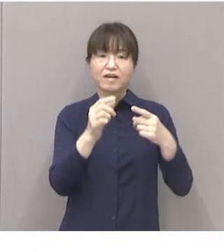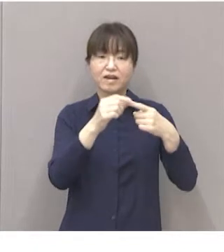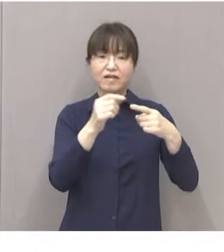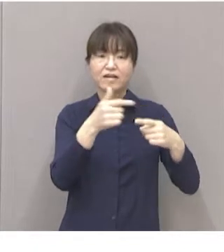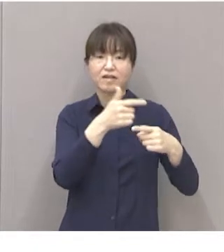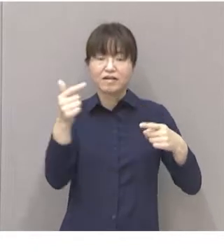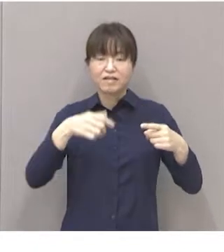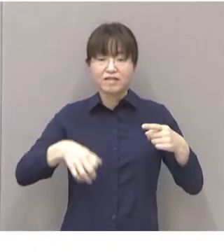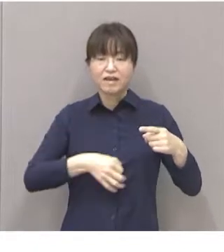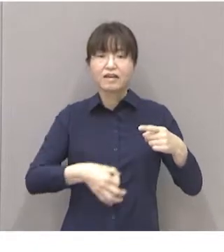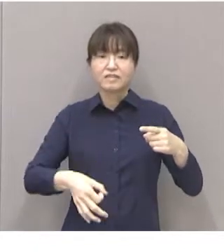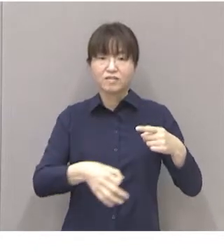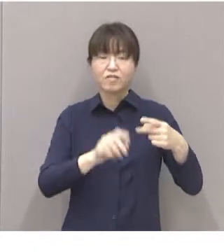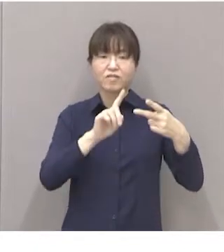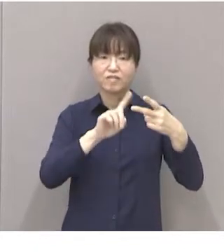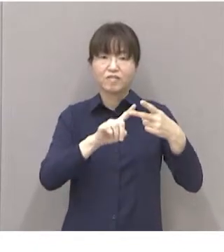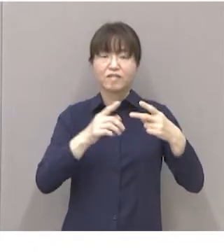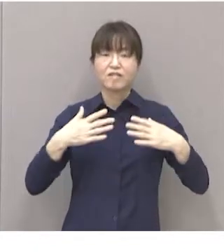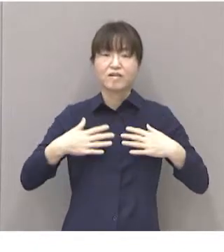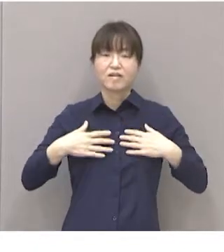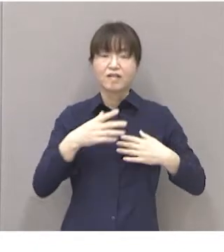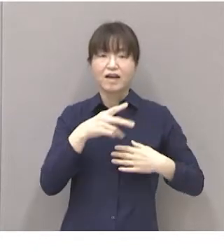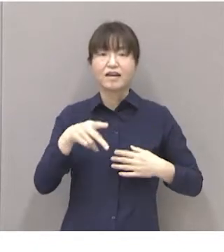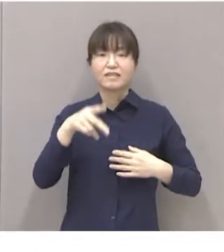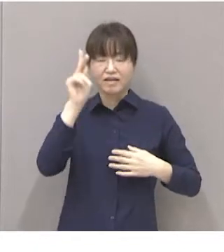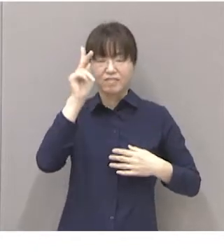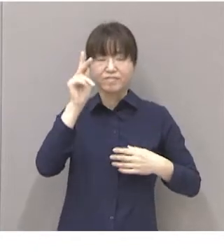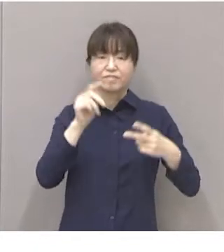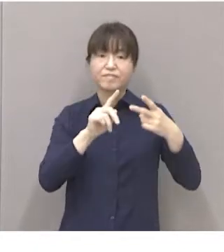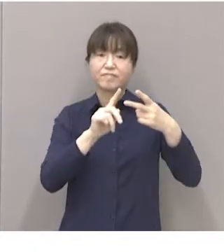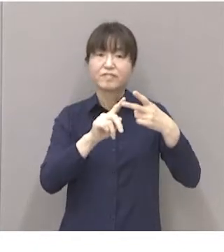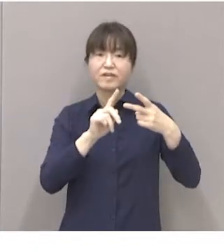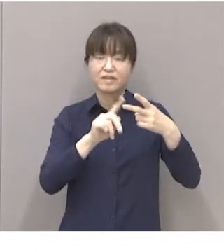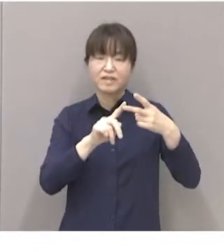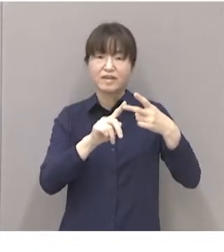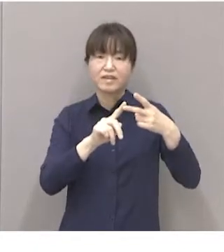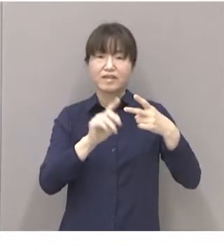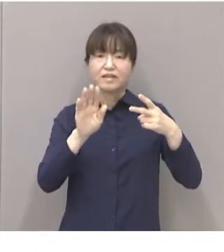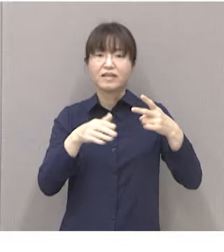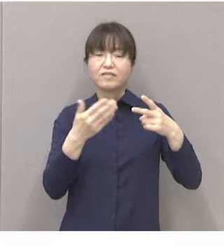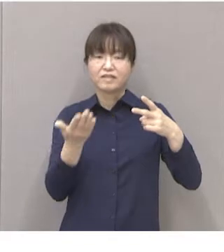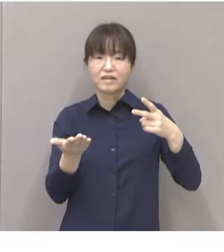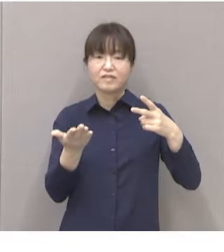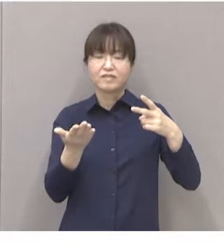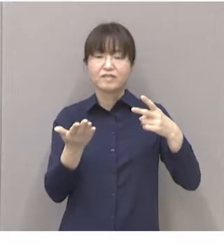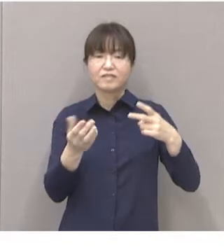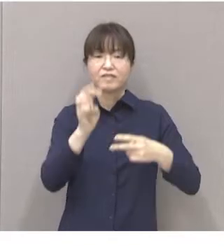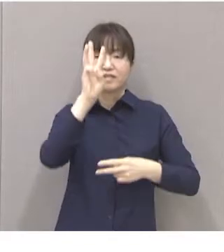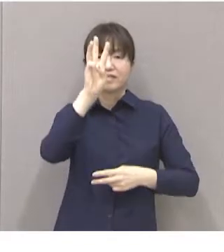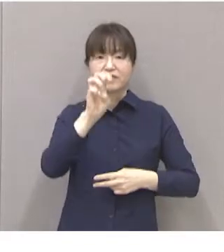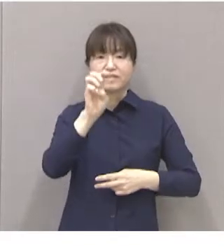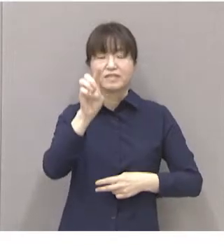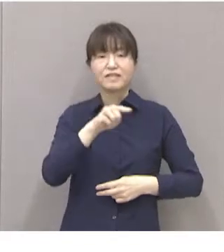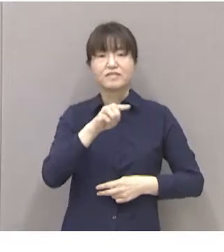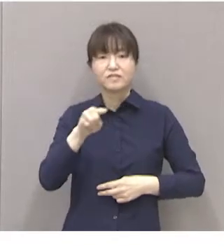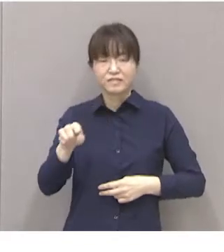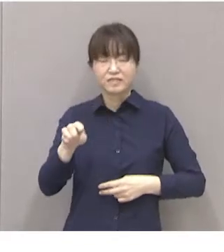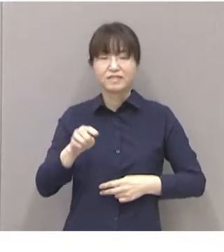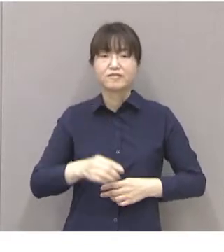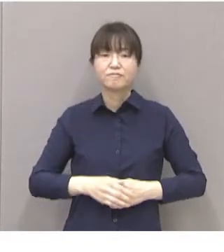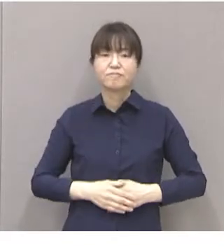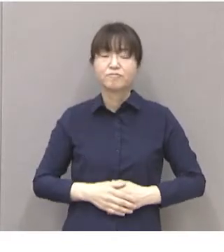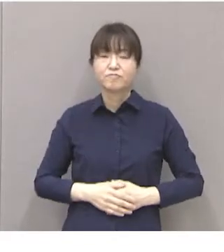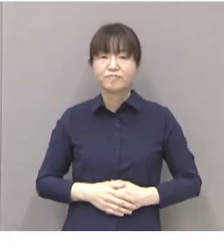最も多く次いで肺がんとなっています女性でも版肺がんで亡くなる方は約30人と多い状況